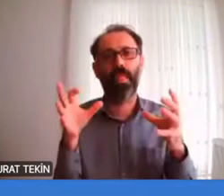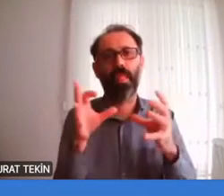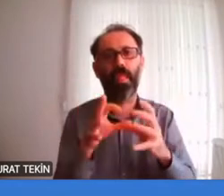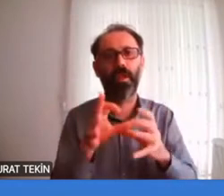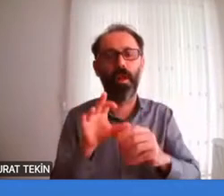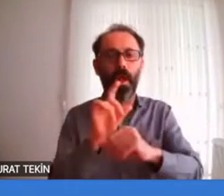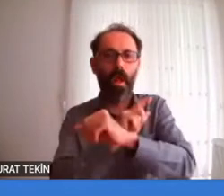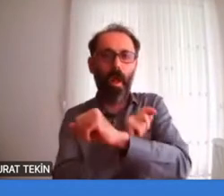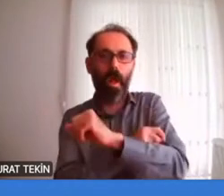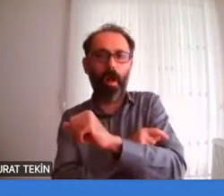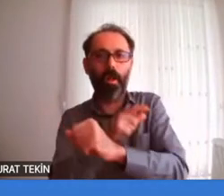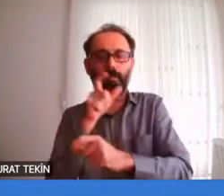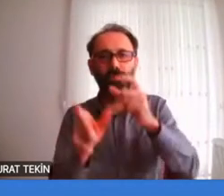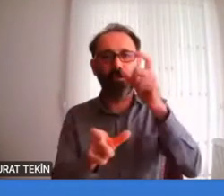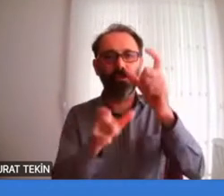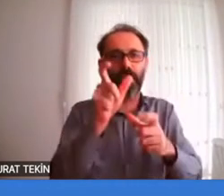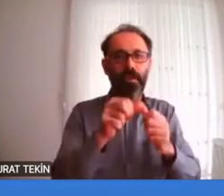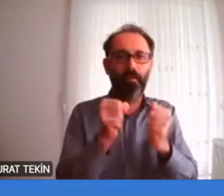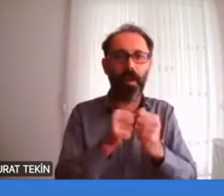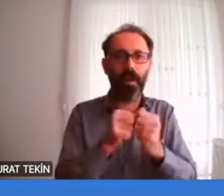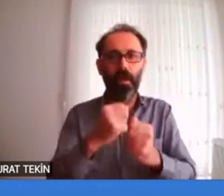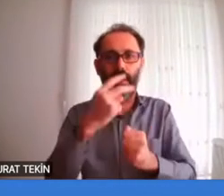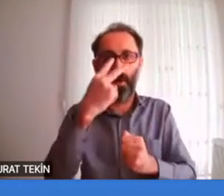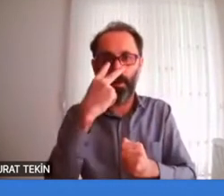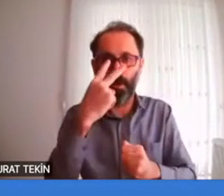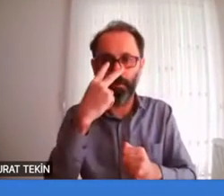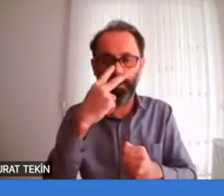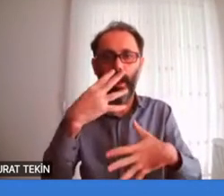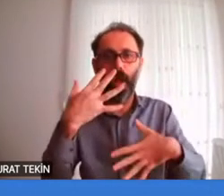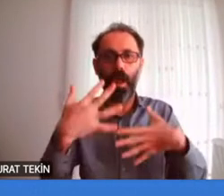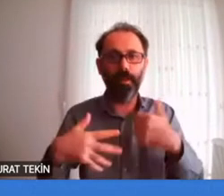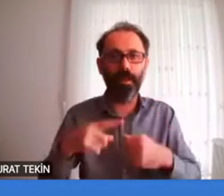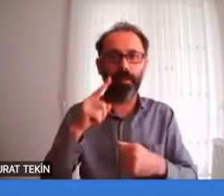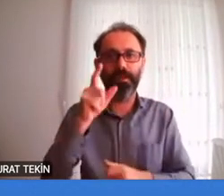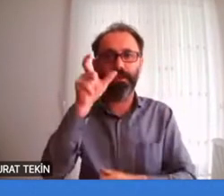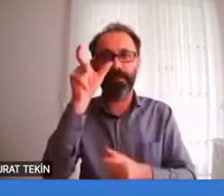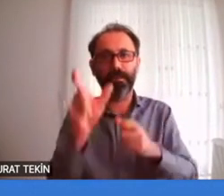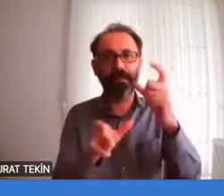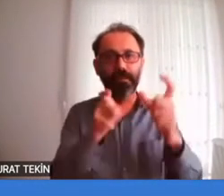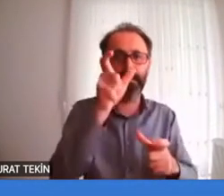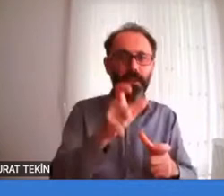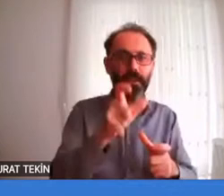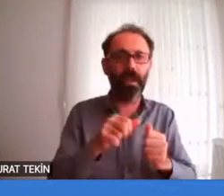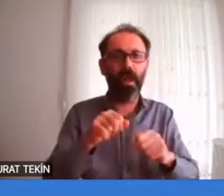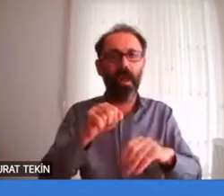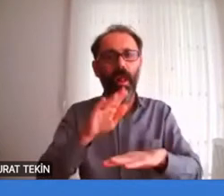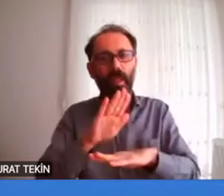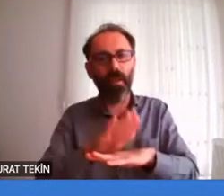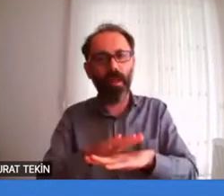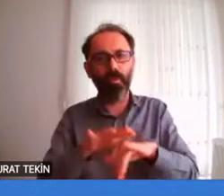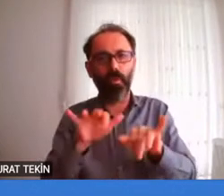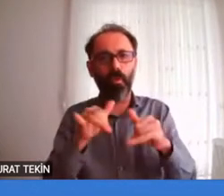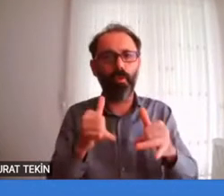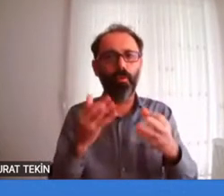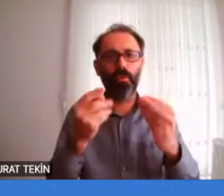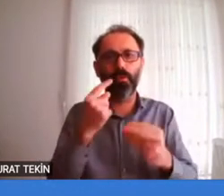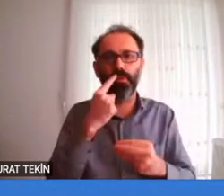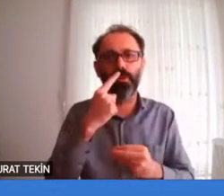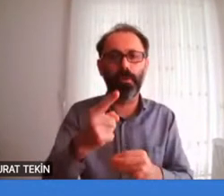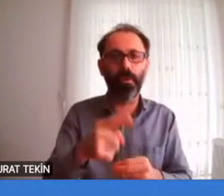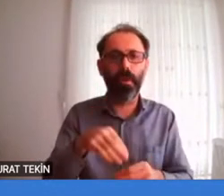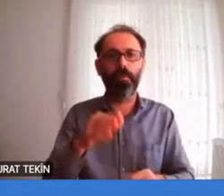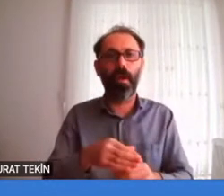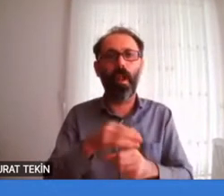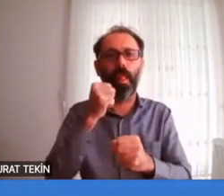Renner tarafından savaşta gözlerini kaybeden gazilerin rehabilitasyonu amacıyla bir oyun haline dönüştürülüyor. Golbol oyunu